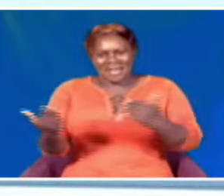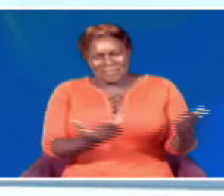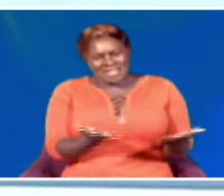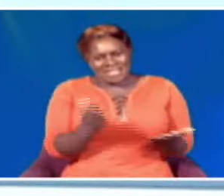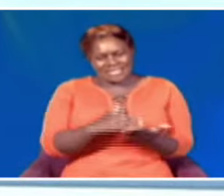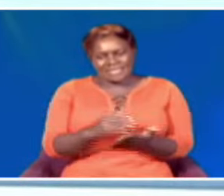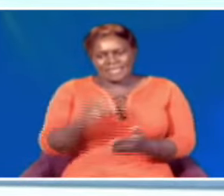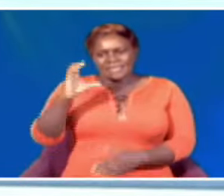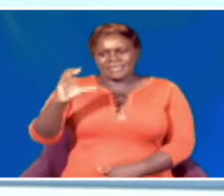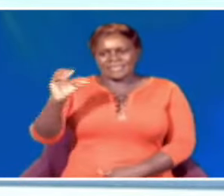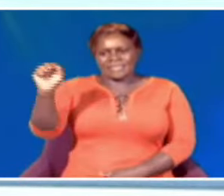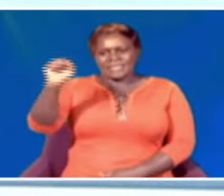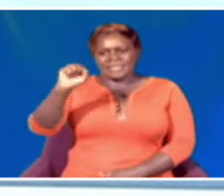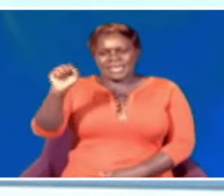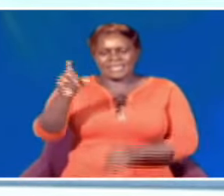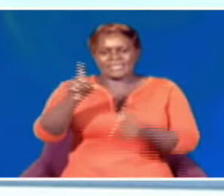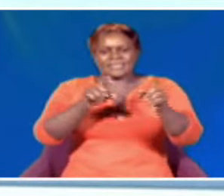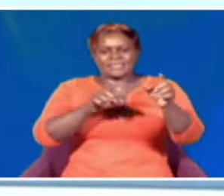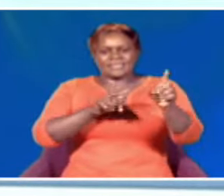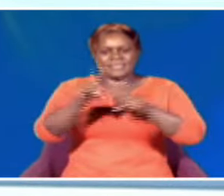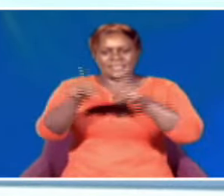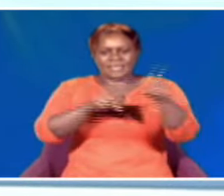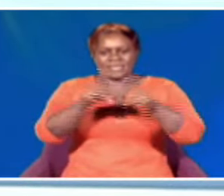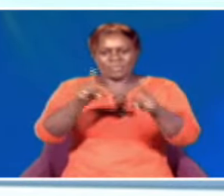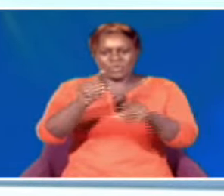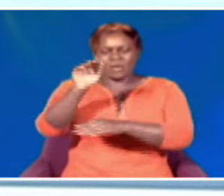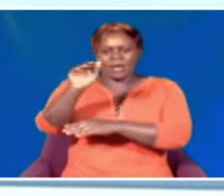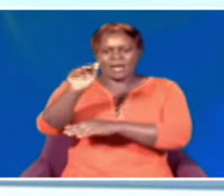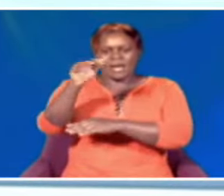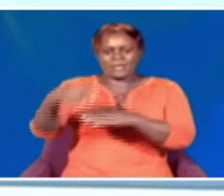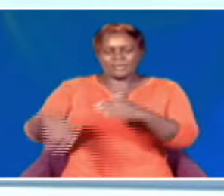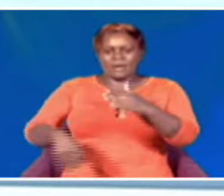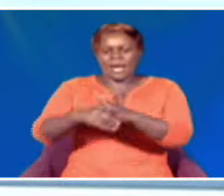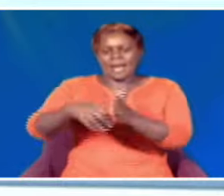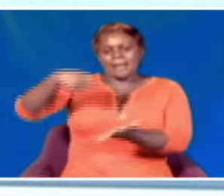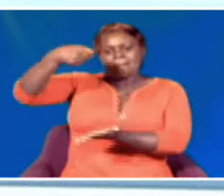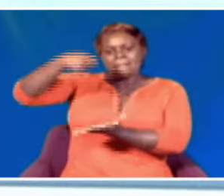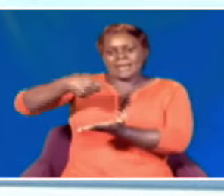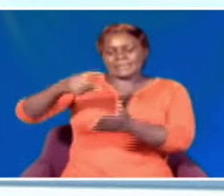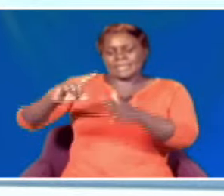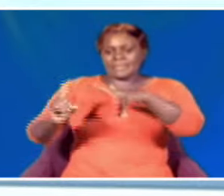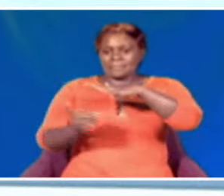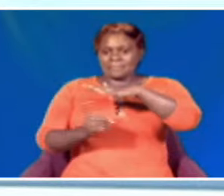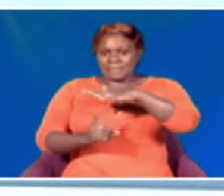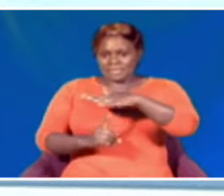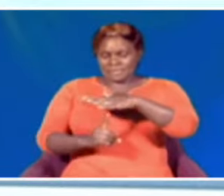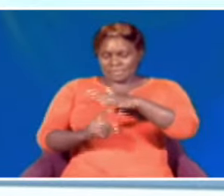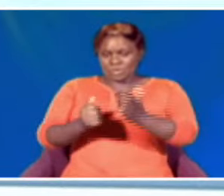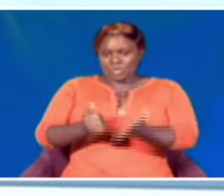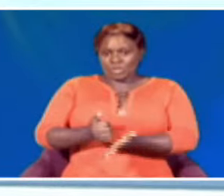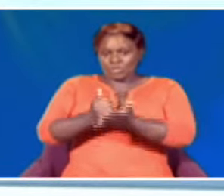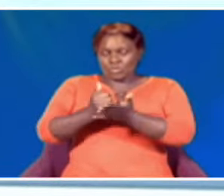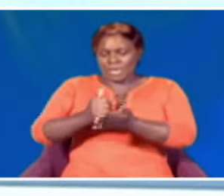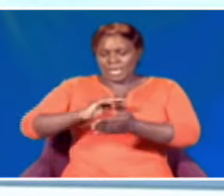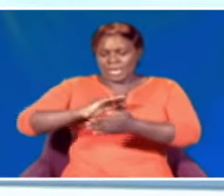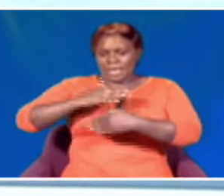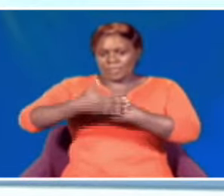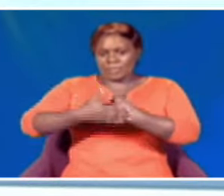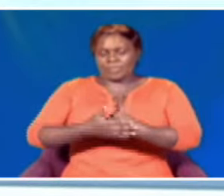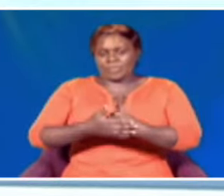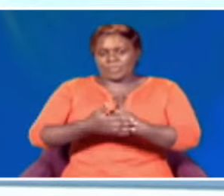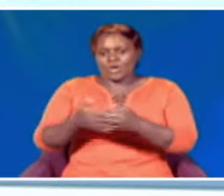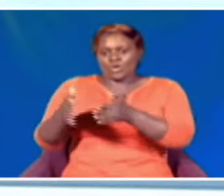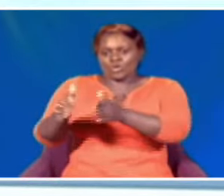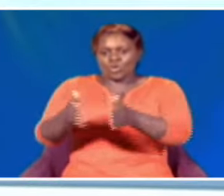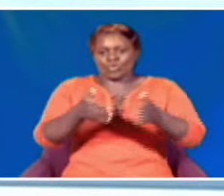Mtazamaji, waziri wa uchukuzi Kipchumba Murkomen ametoa wito wa nyongeza ya bajeti kwenye wizara hiyo ili kuiwezesha kukarabati miundo msingi